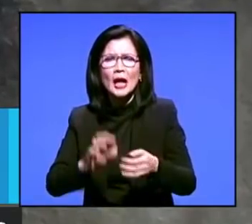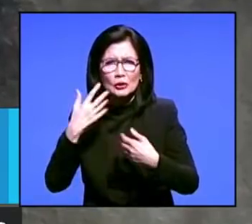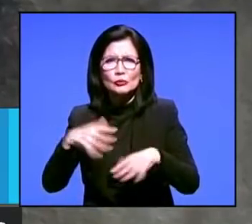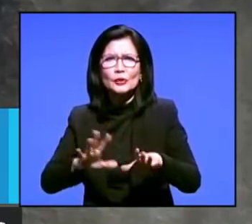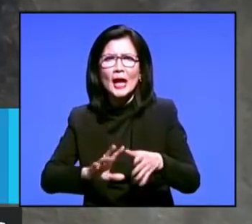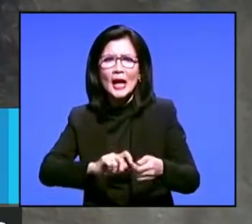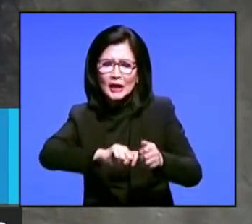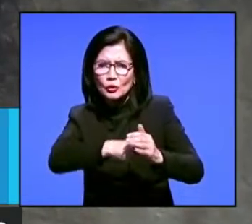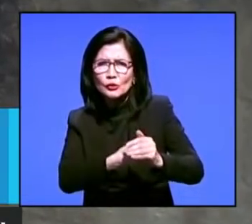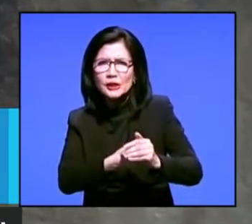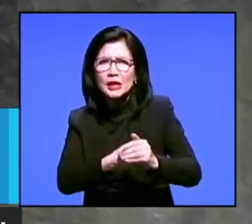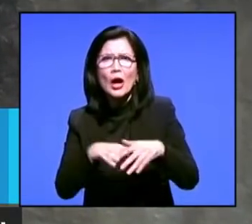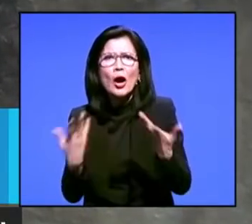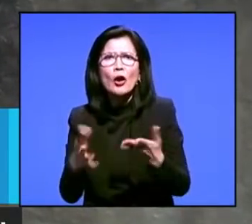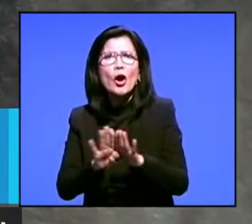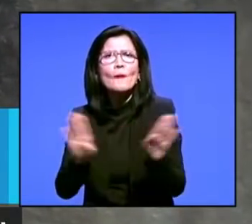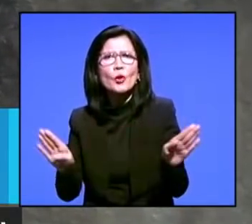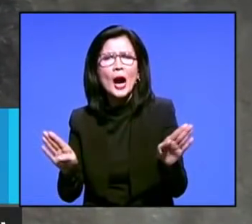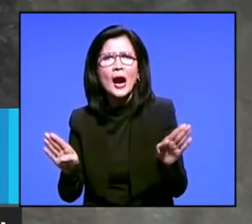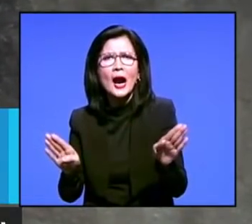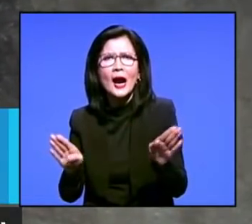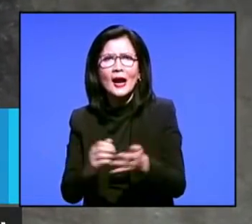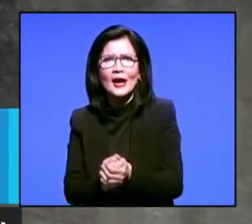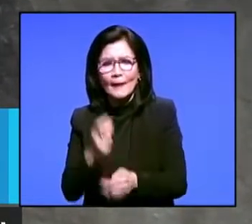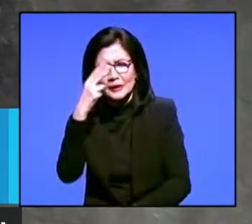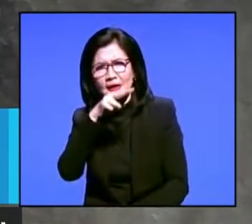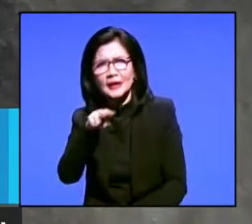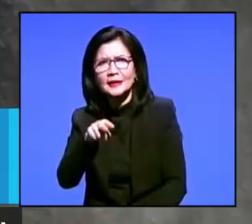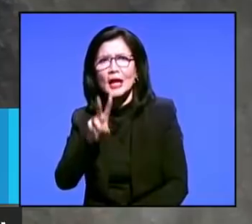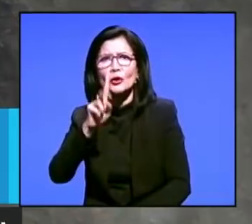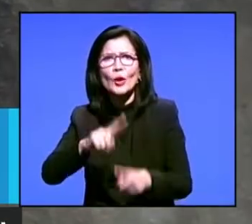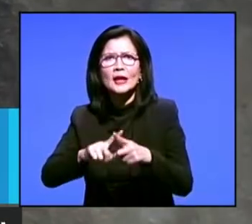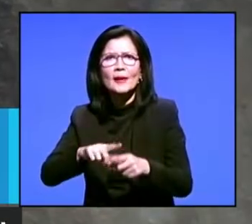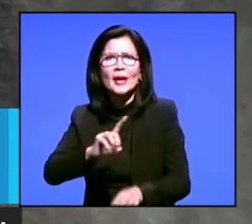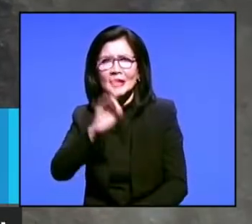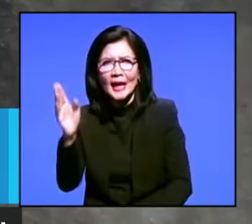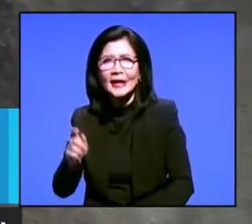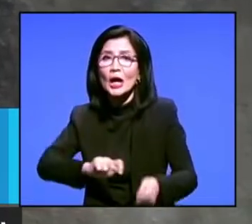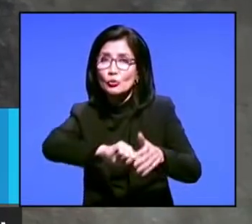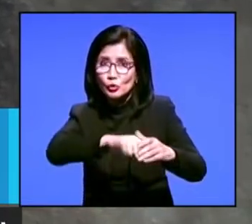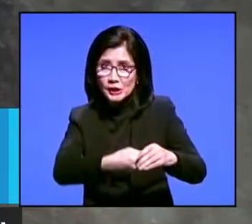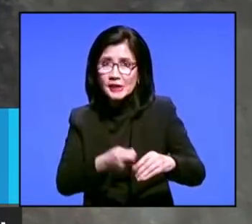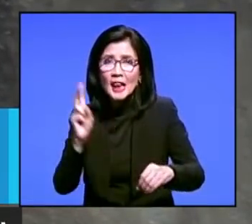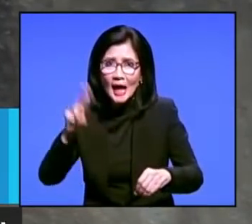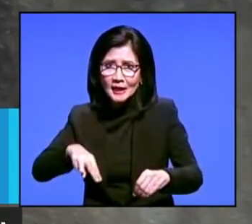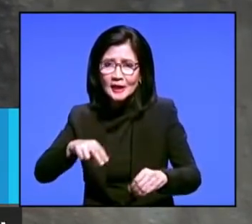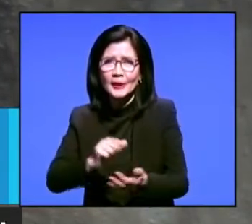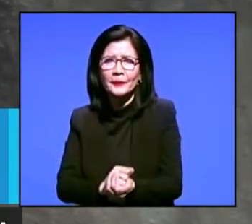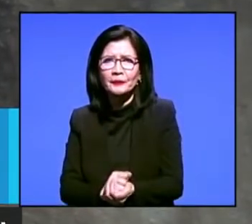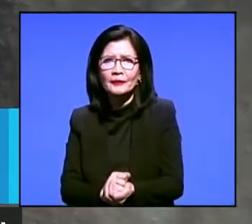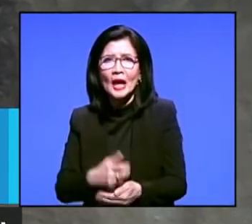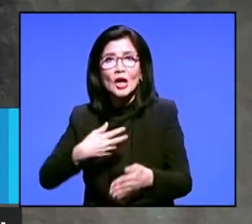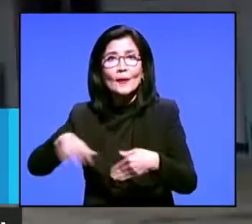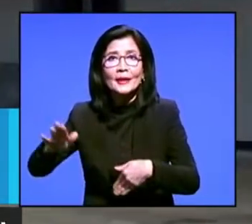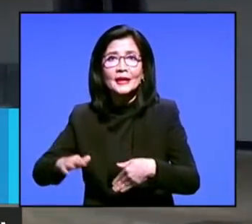langsung posisi kok buka. Nah, ditindaklanjuti dua teman saya ke sini, habis itu dikunci lagi, habis itu pergi ke